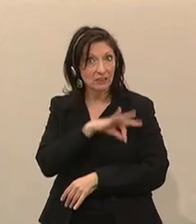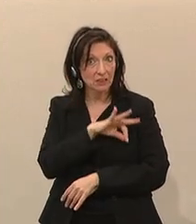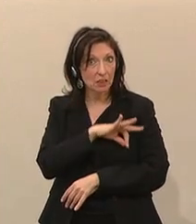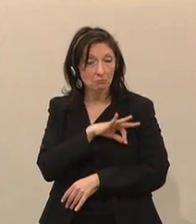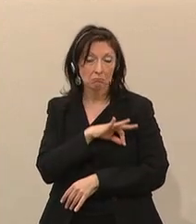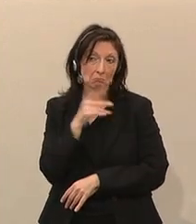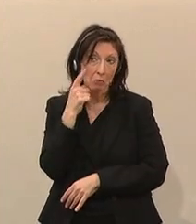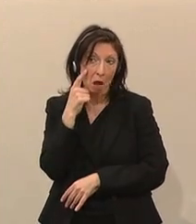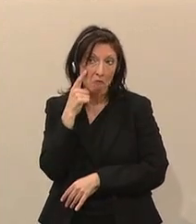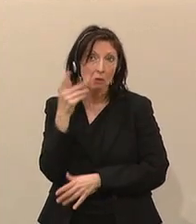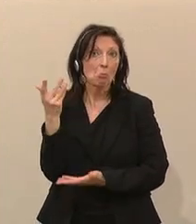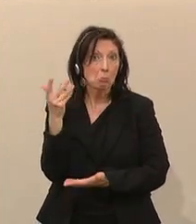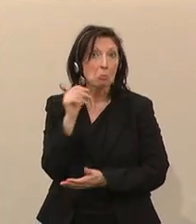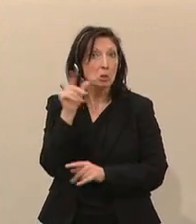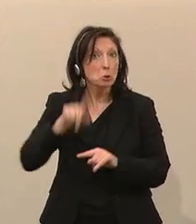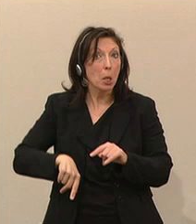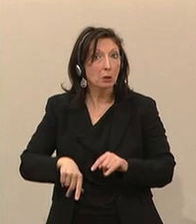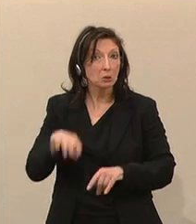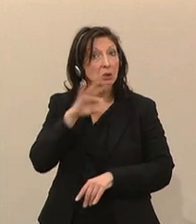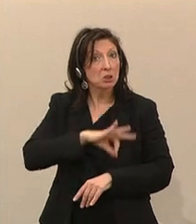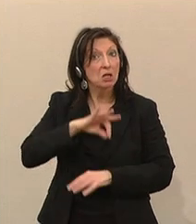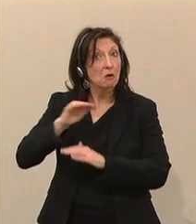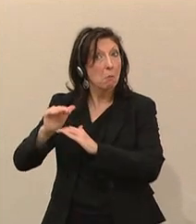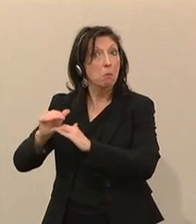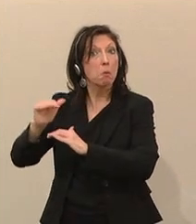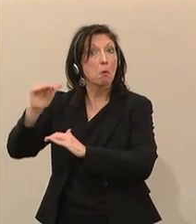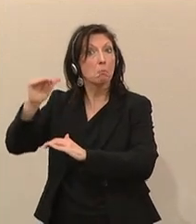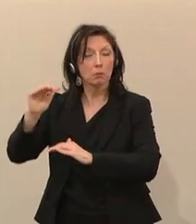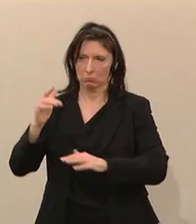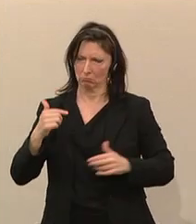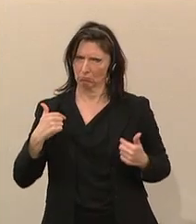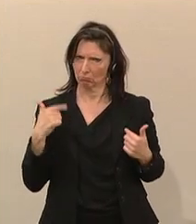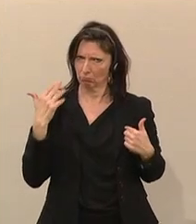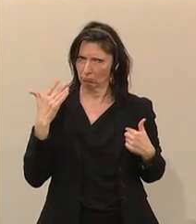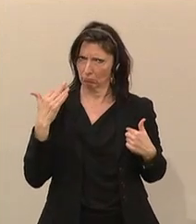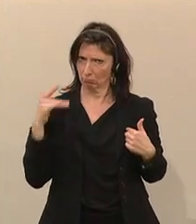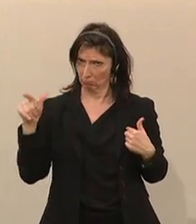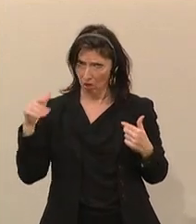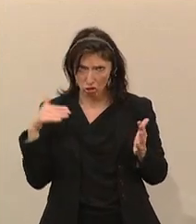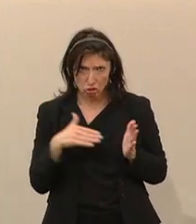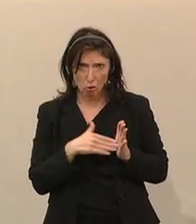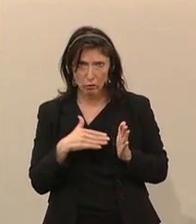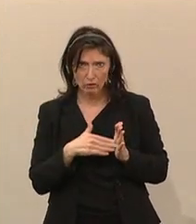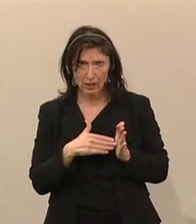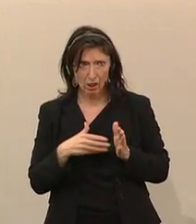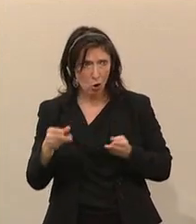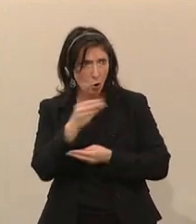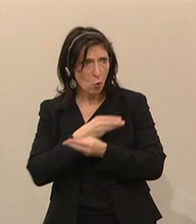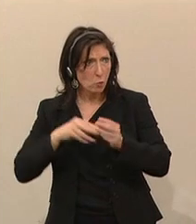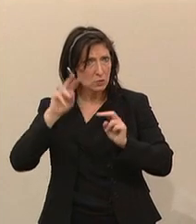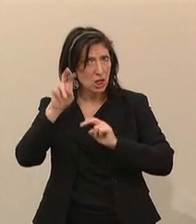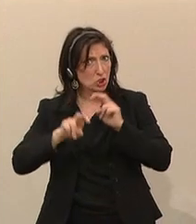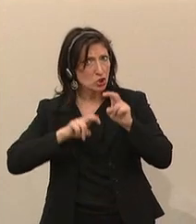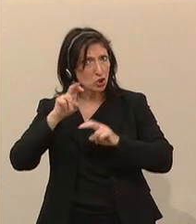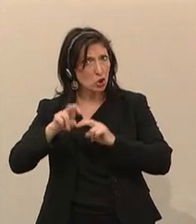die Entwicklung dort nicht so schlecht ist. Ja? Also frage ich mich, braucht man diese Entlastung der Umsatzsteuer im Bereich